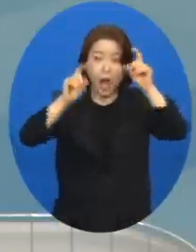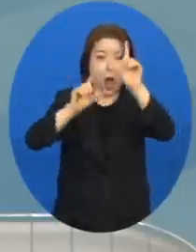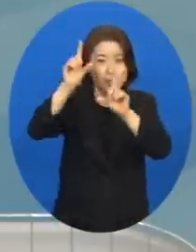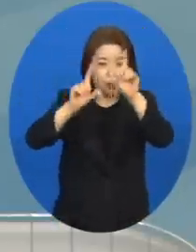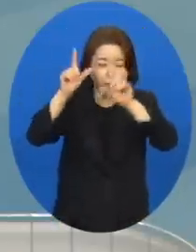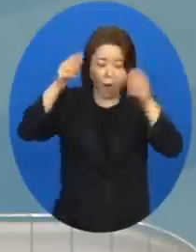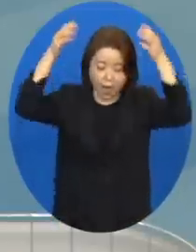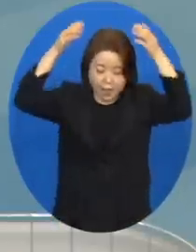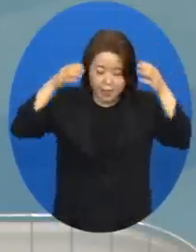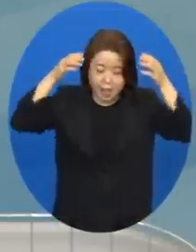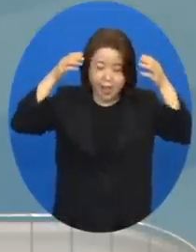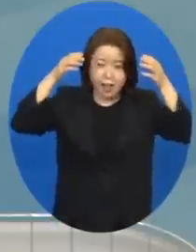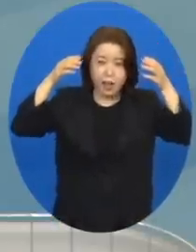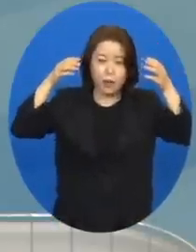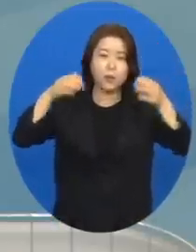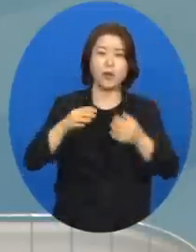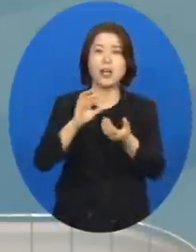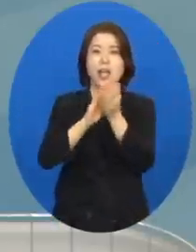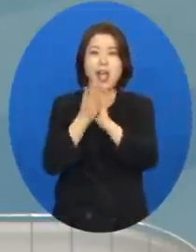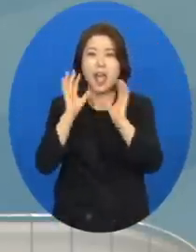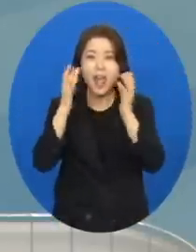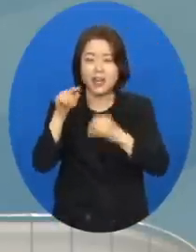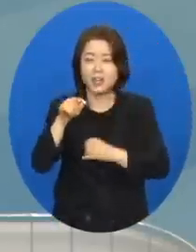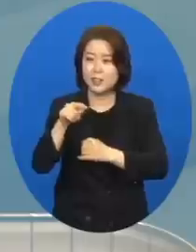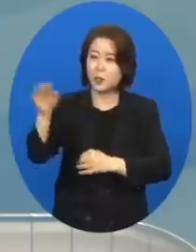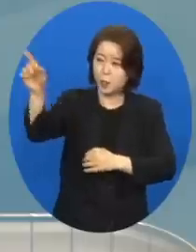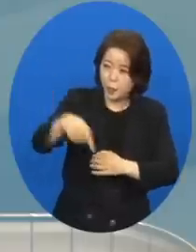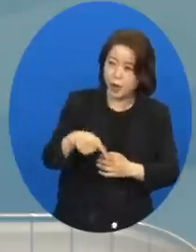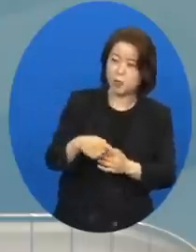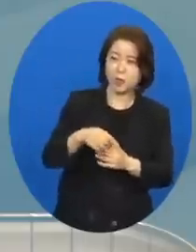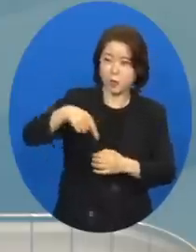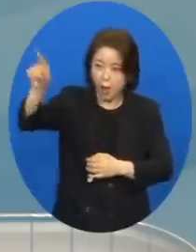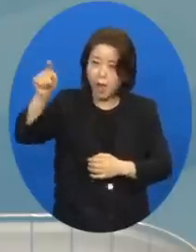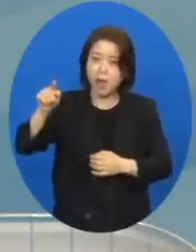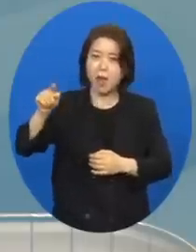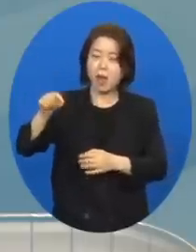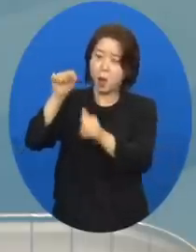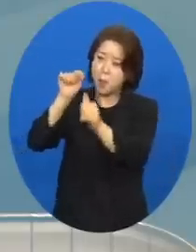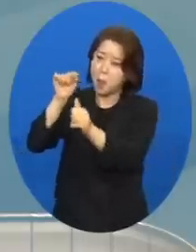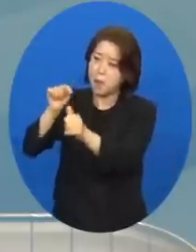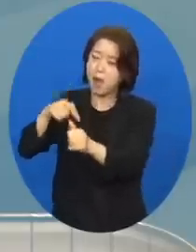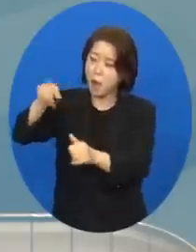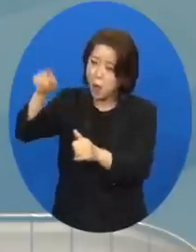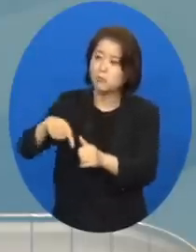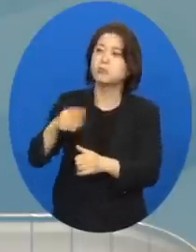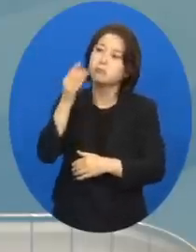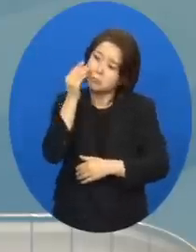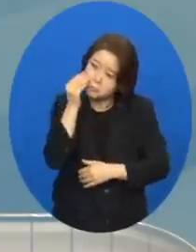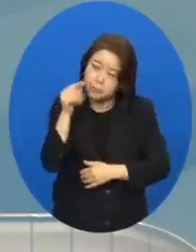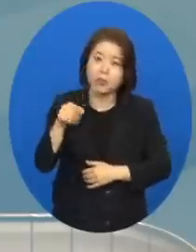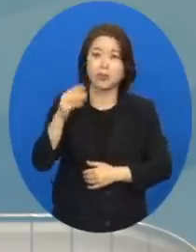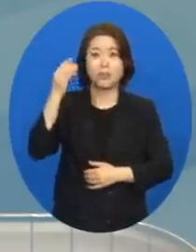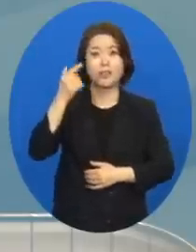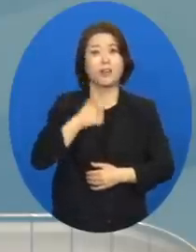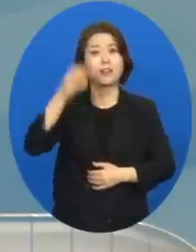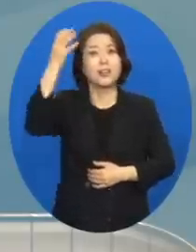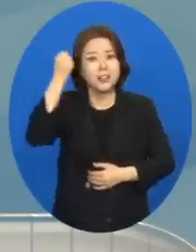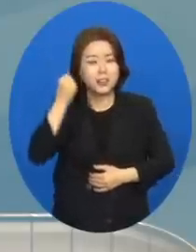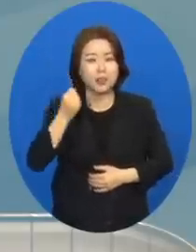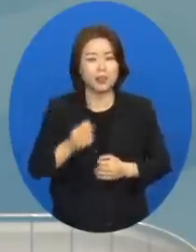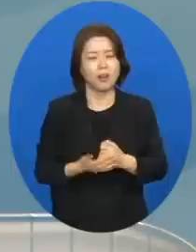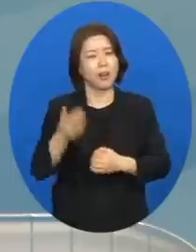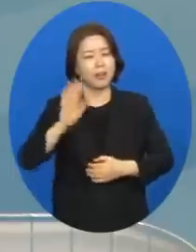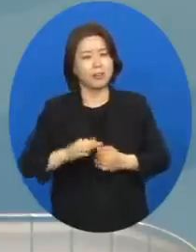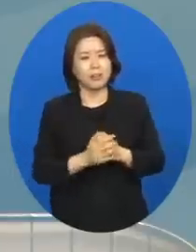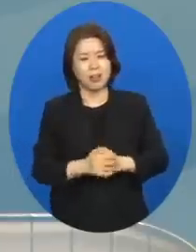양머리 장식을 달고 나오라면 나오고 들어가라면 들어가고 이제 그랬던 기억인데 너무